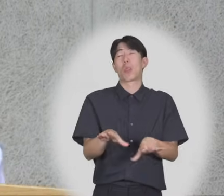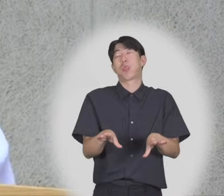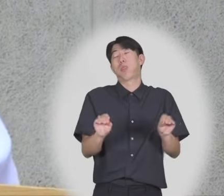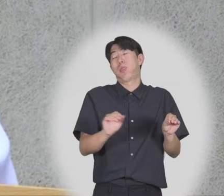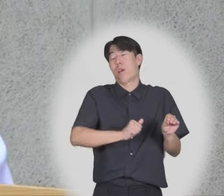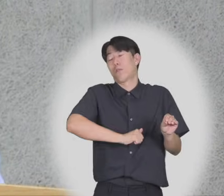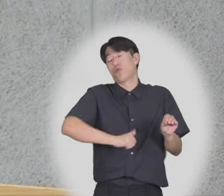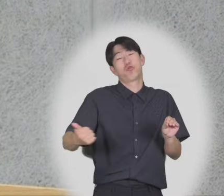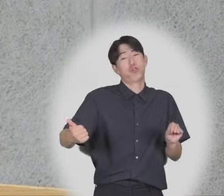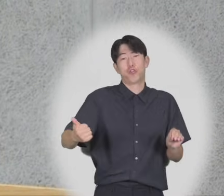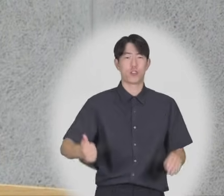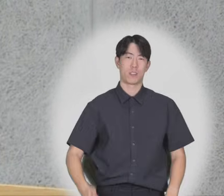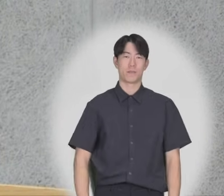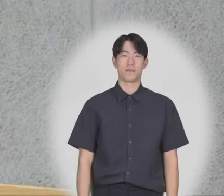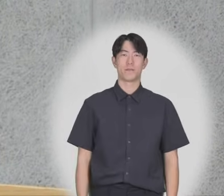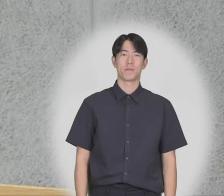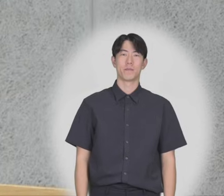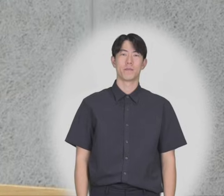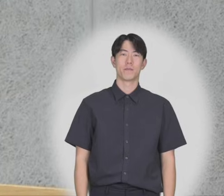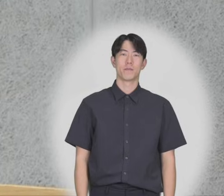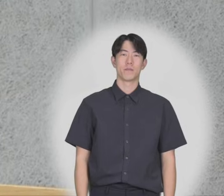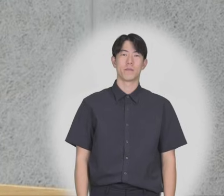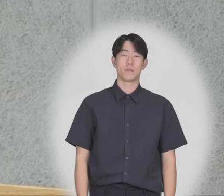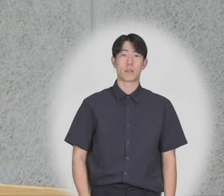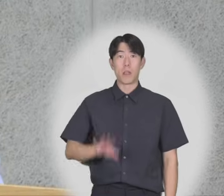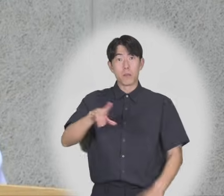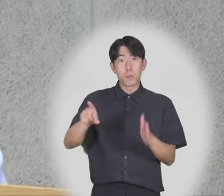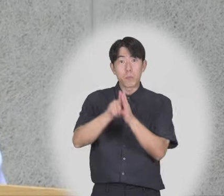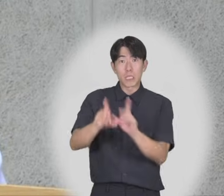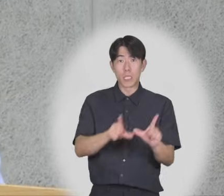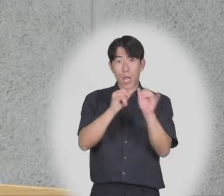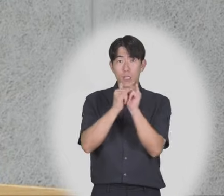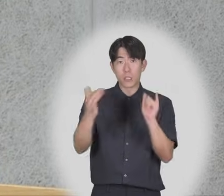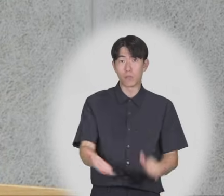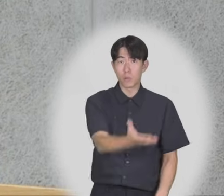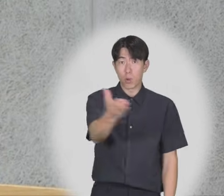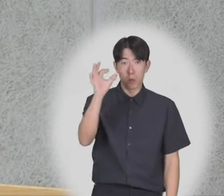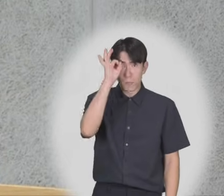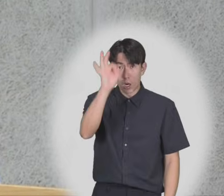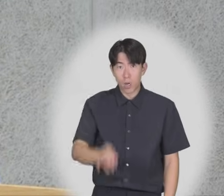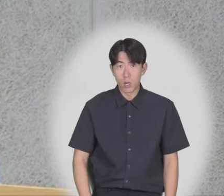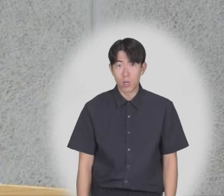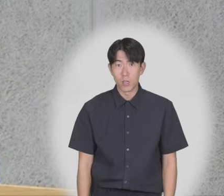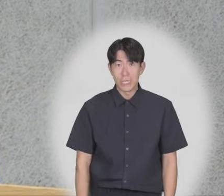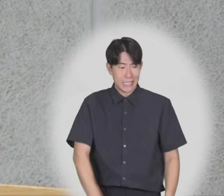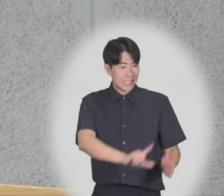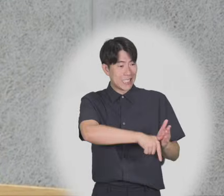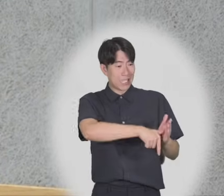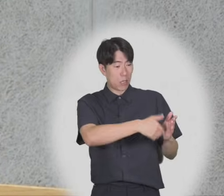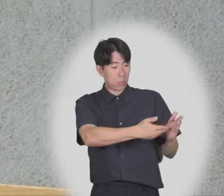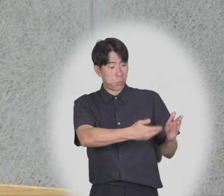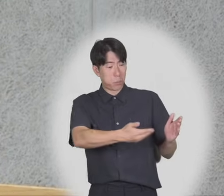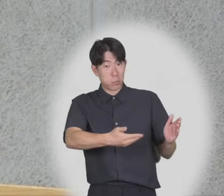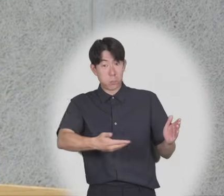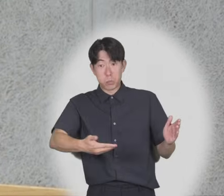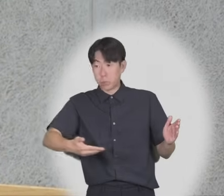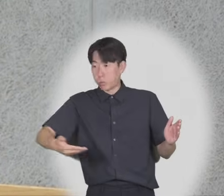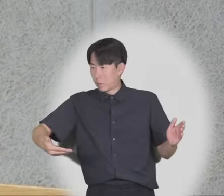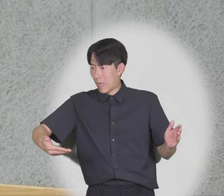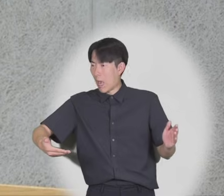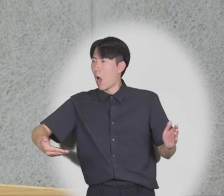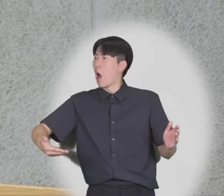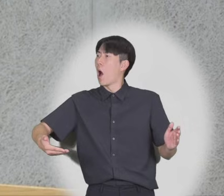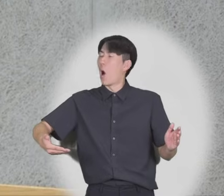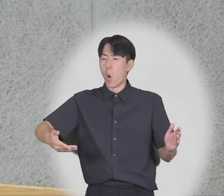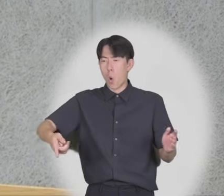금방 타 죽고 마는 겁니다. 그 신앙생활 하는 사람들도 보면은 시간이 지날수록